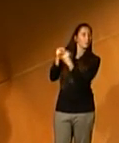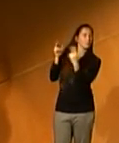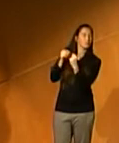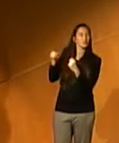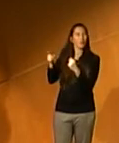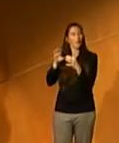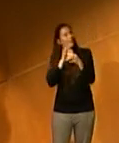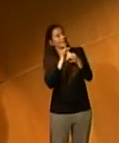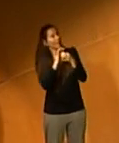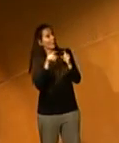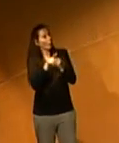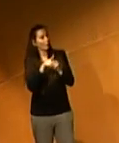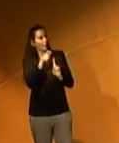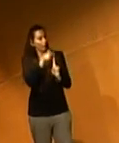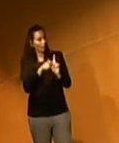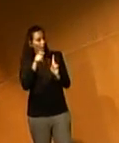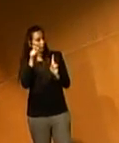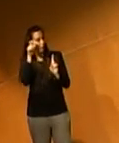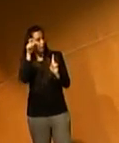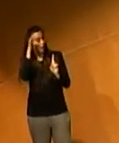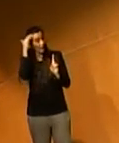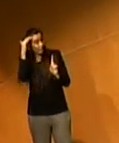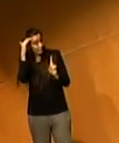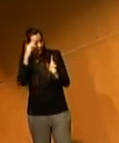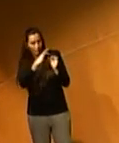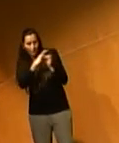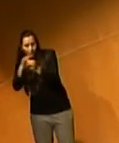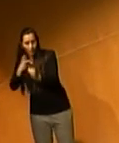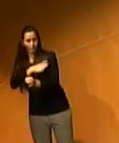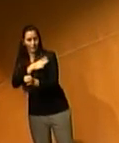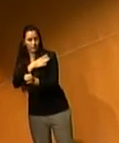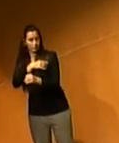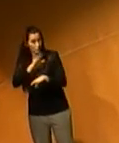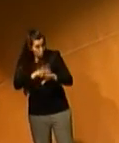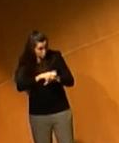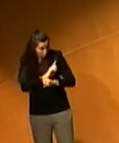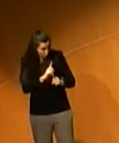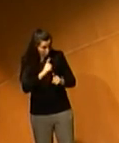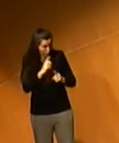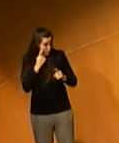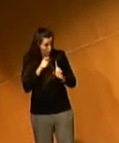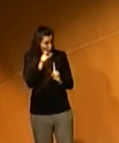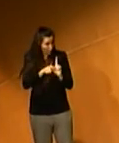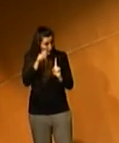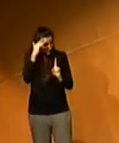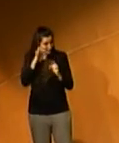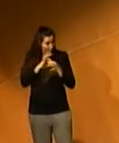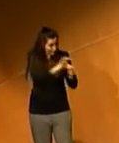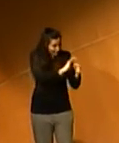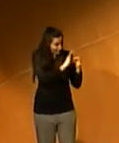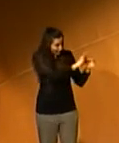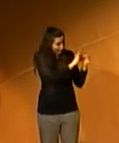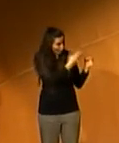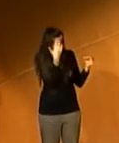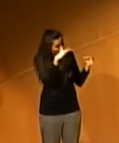les enseignants, mais moins à ce que vous soyez là pour faire le lien entre les élèves et les autres élèves.